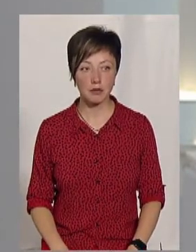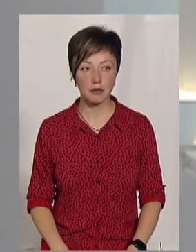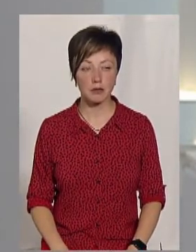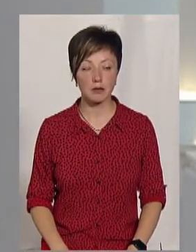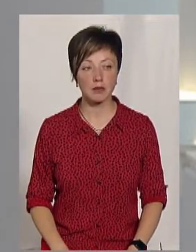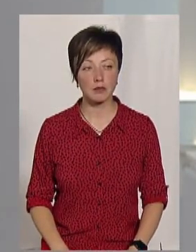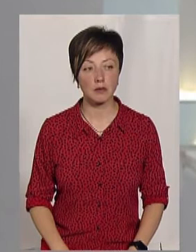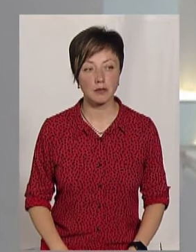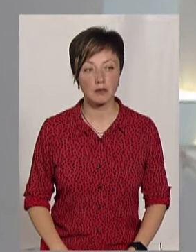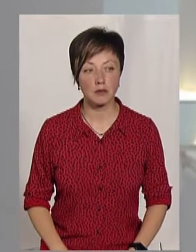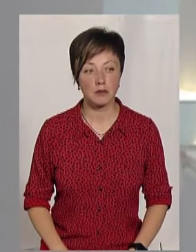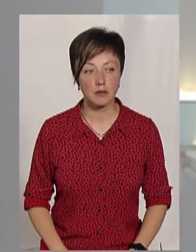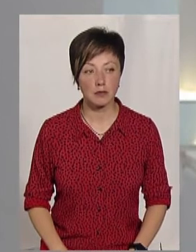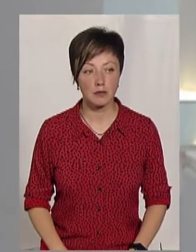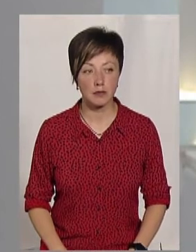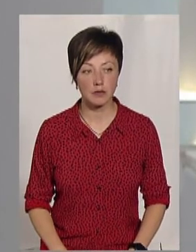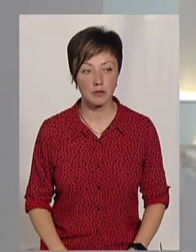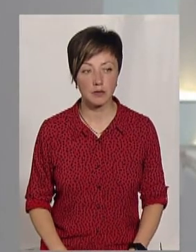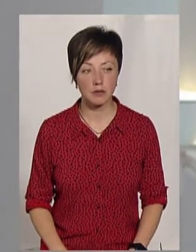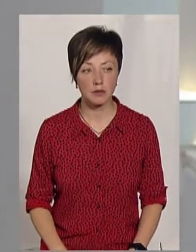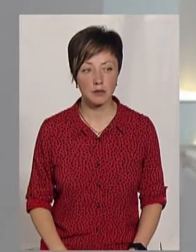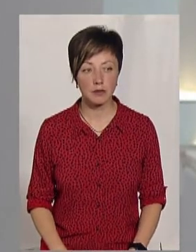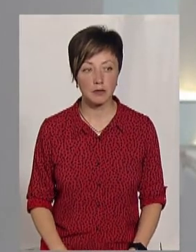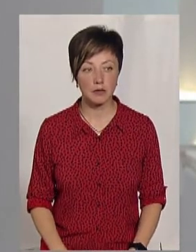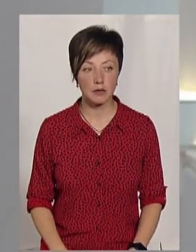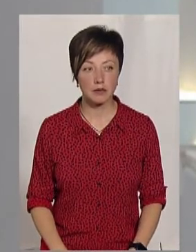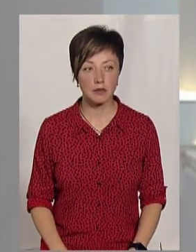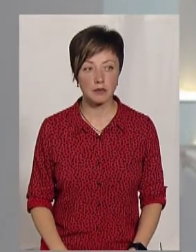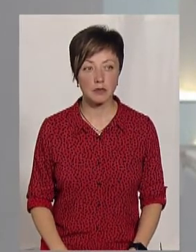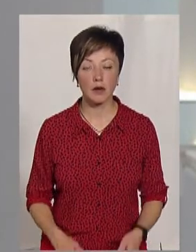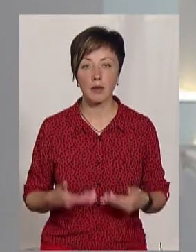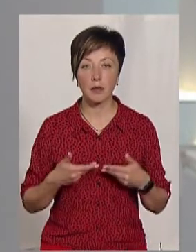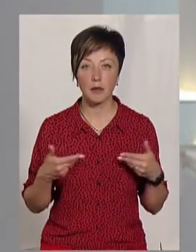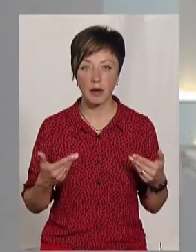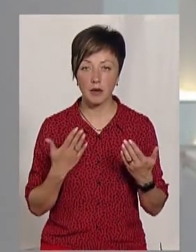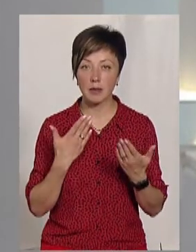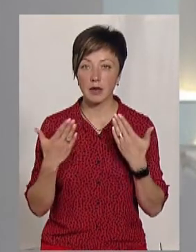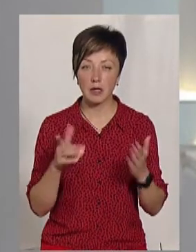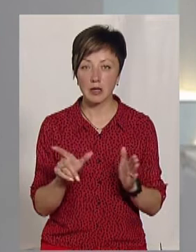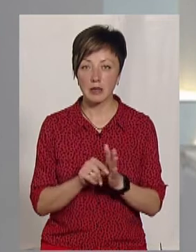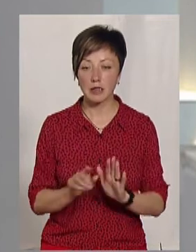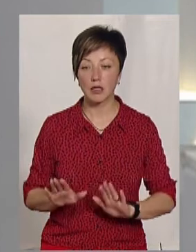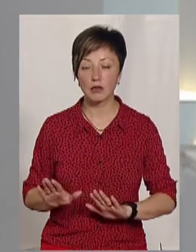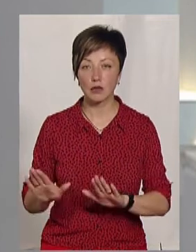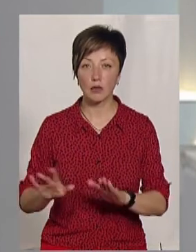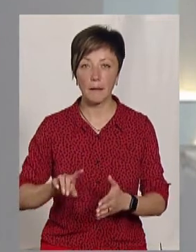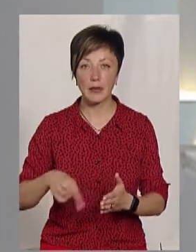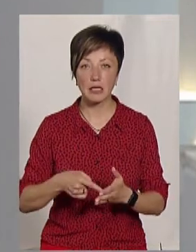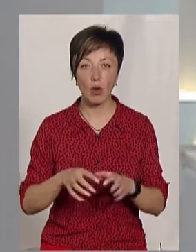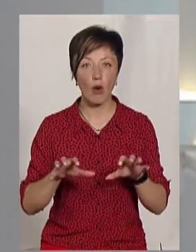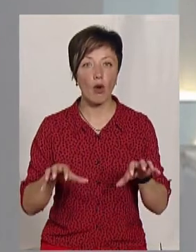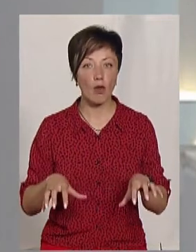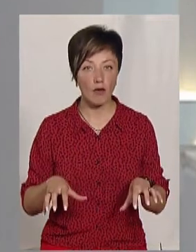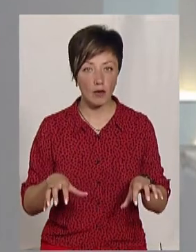наших мешканців на роботу. Ми ведемо бесіду з заступником